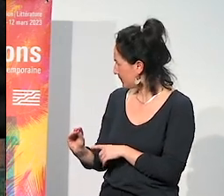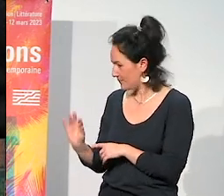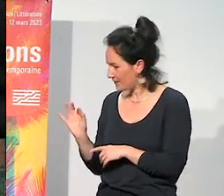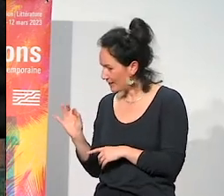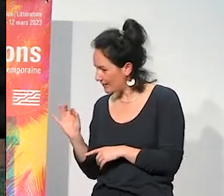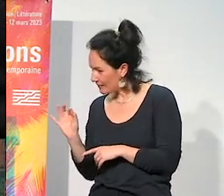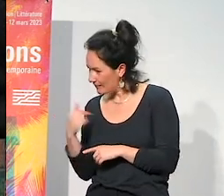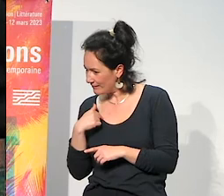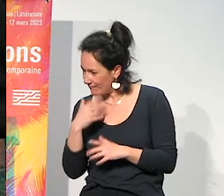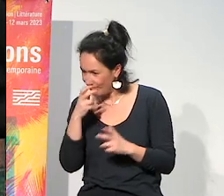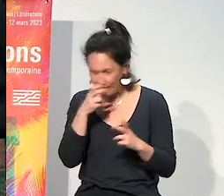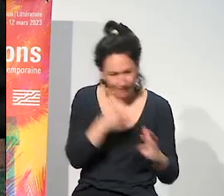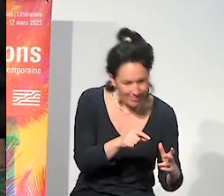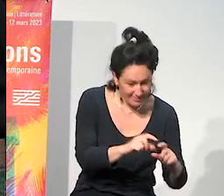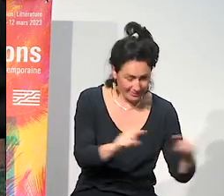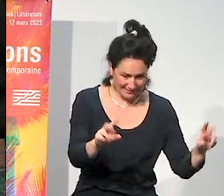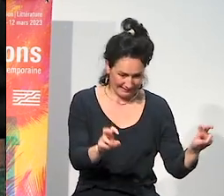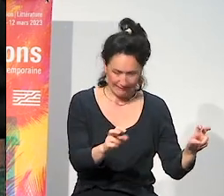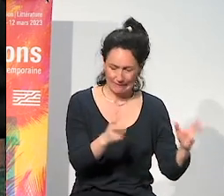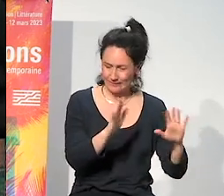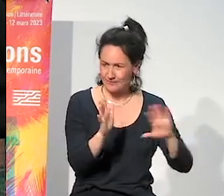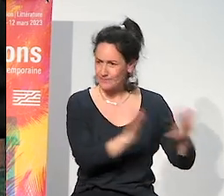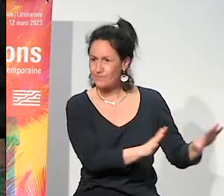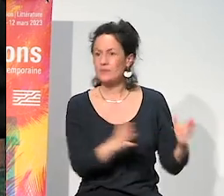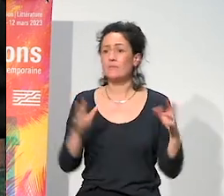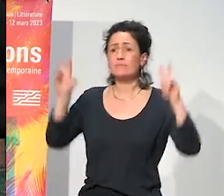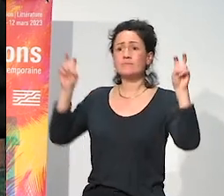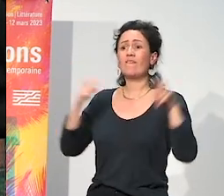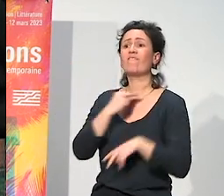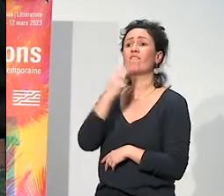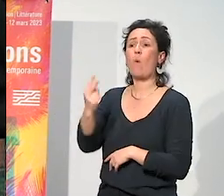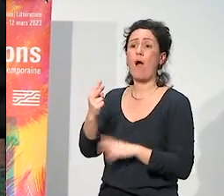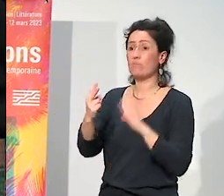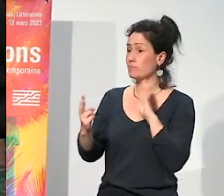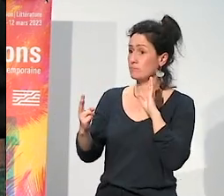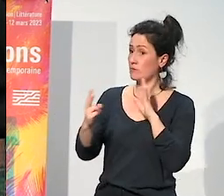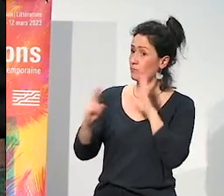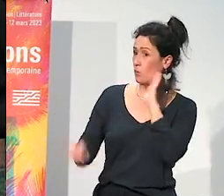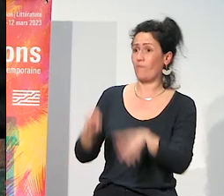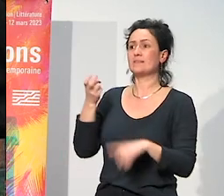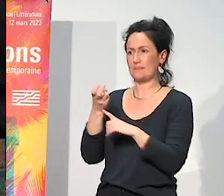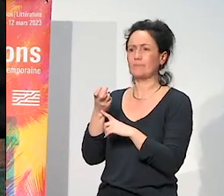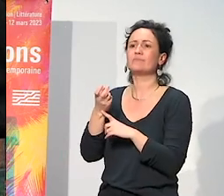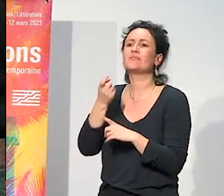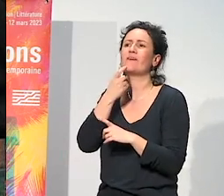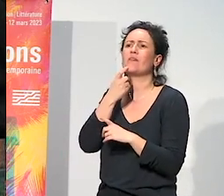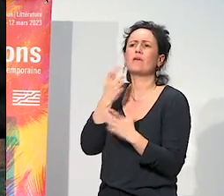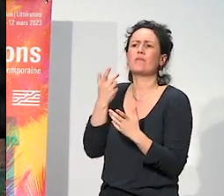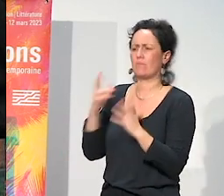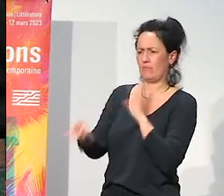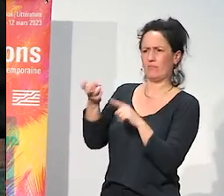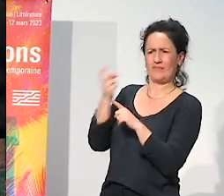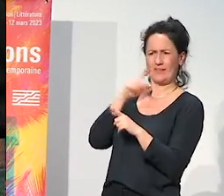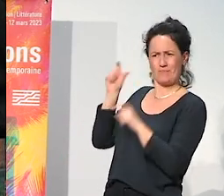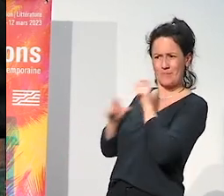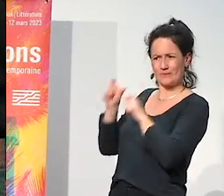un écran, mais voix confisquée, alors confisquée, ça implique qu'il y a des gens qui la confisquent, hein, c'est un peu la phrase, elle est pas tout à fait